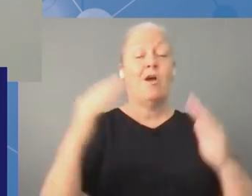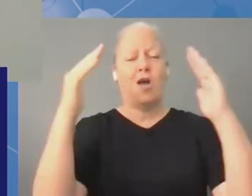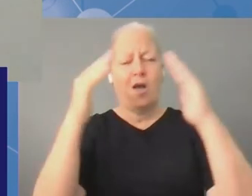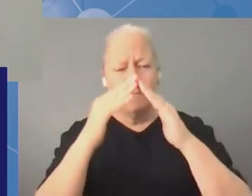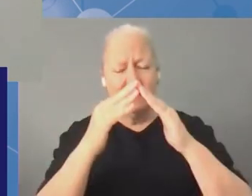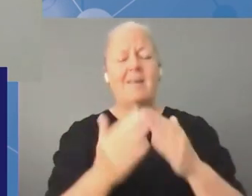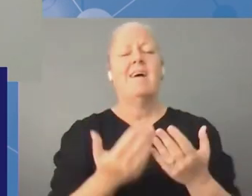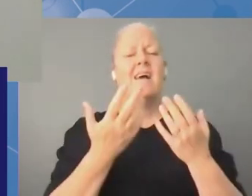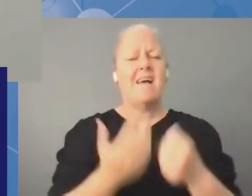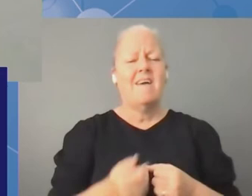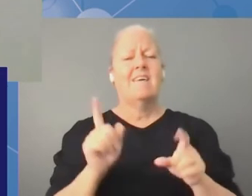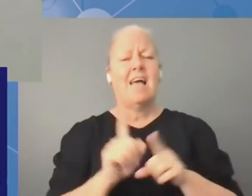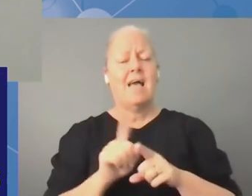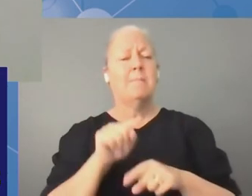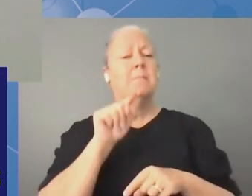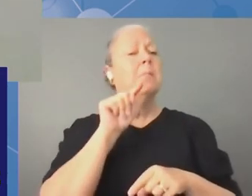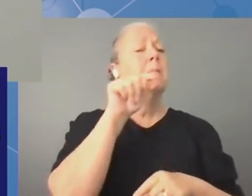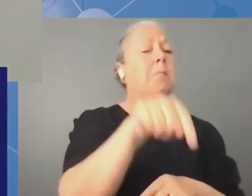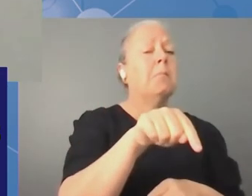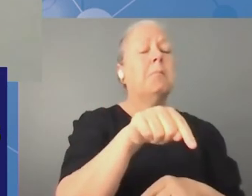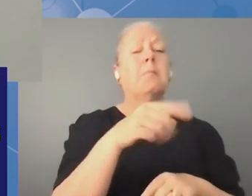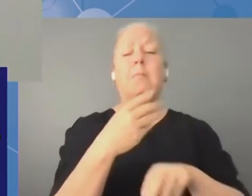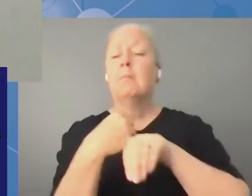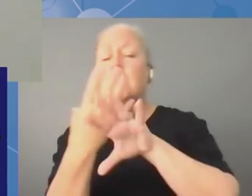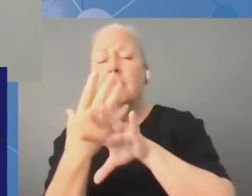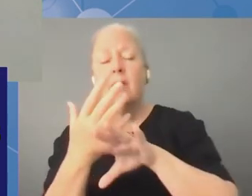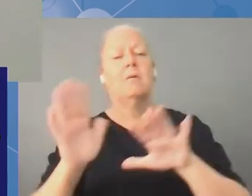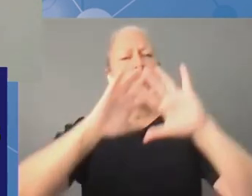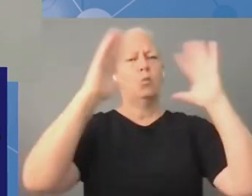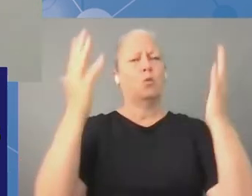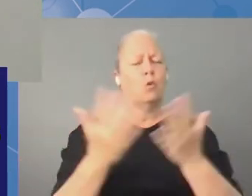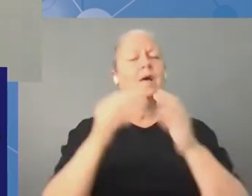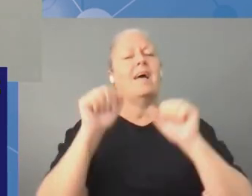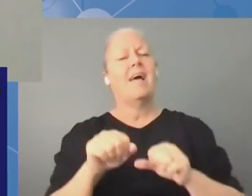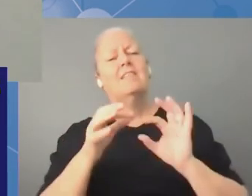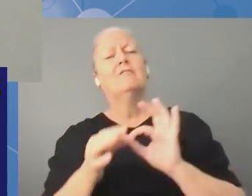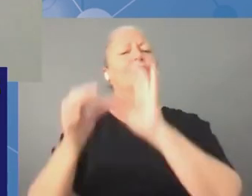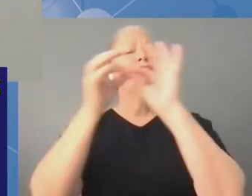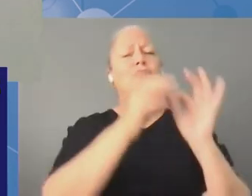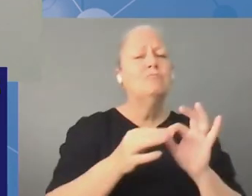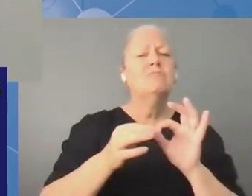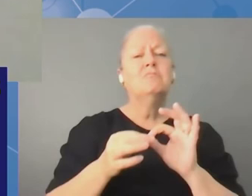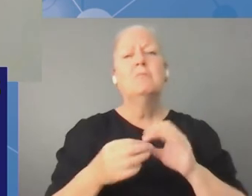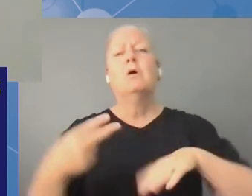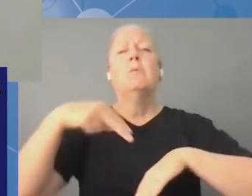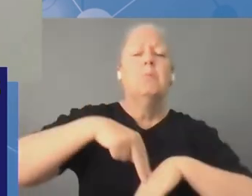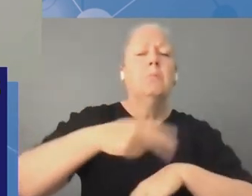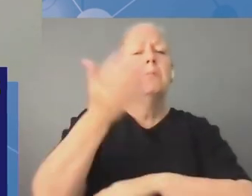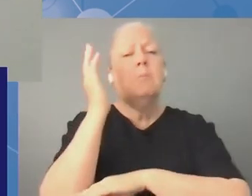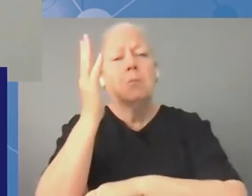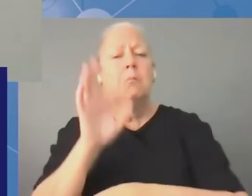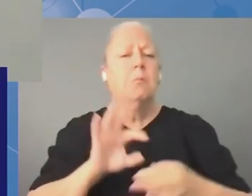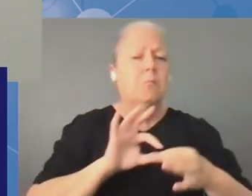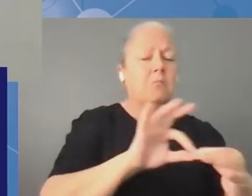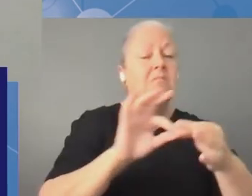أن نستطيع المشاركة في هذا المنتدى. لم أستطع الوصول إلى بولندا، ولكن كنت